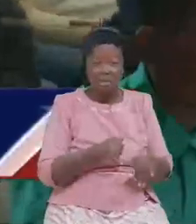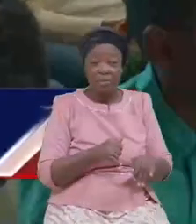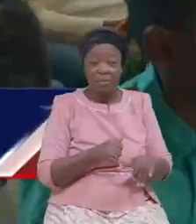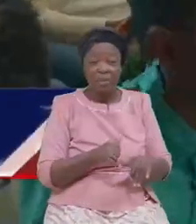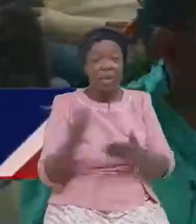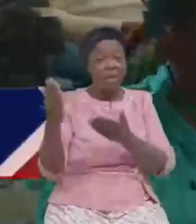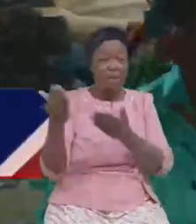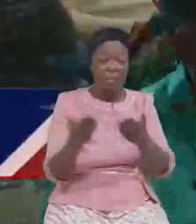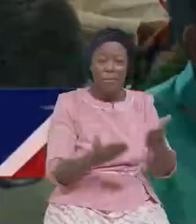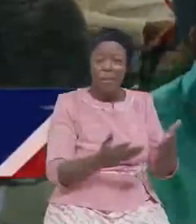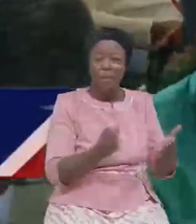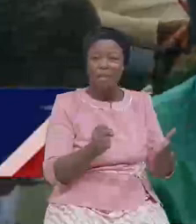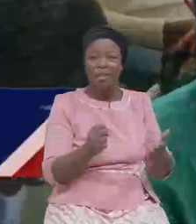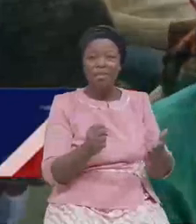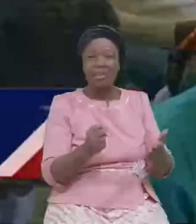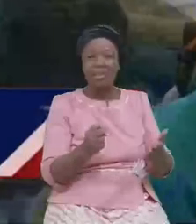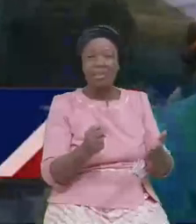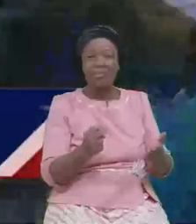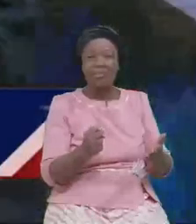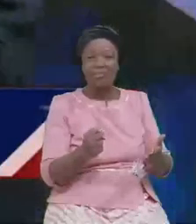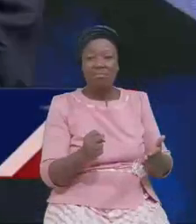tromperie amène